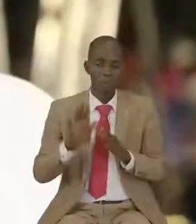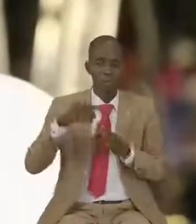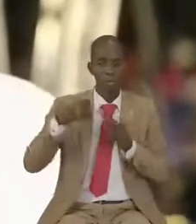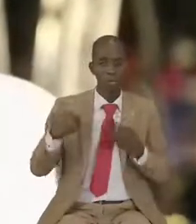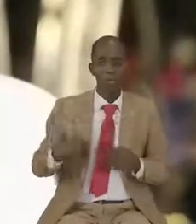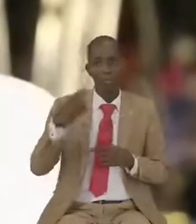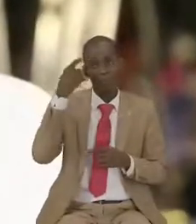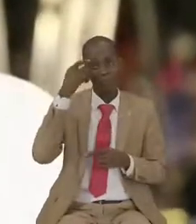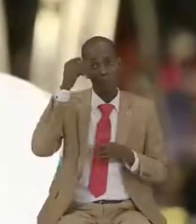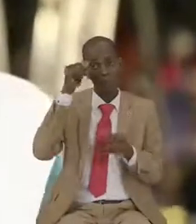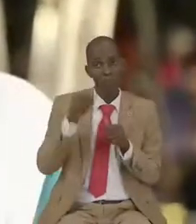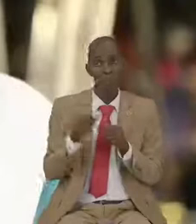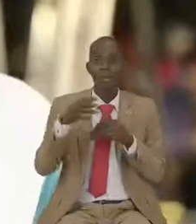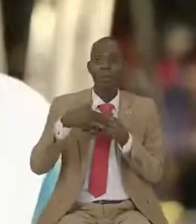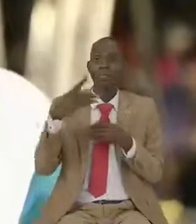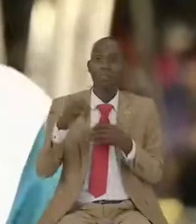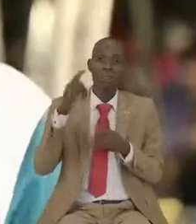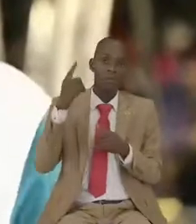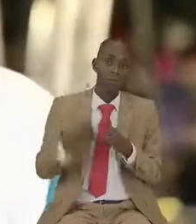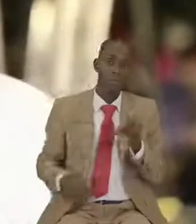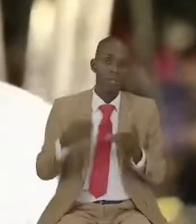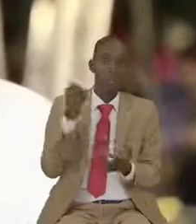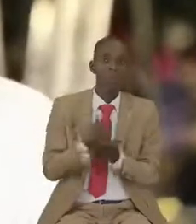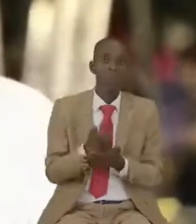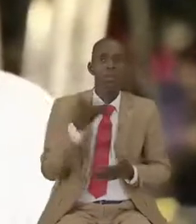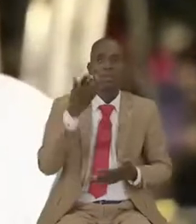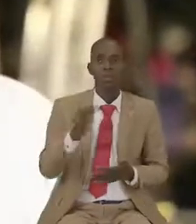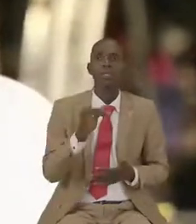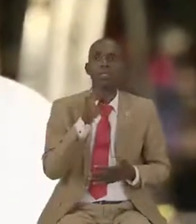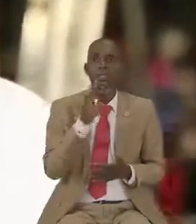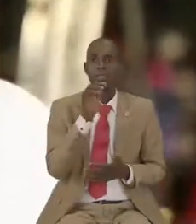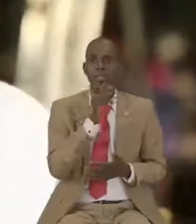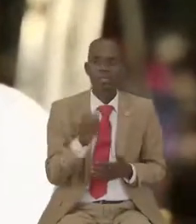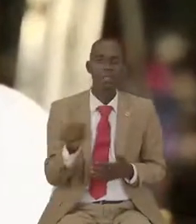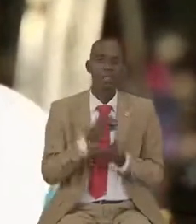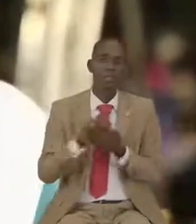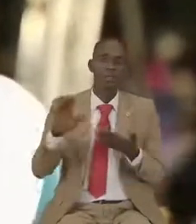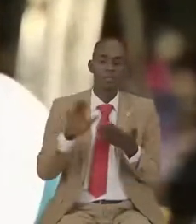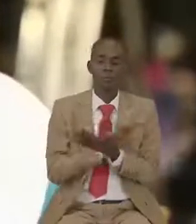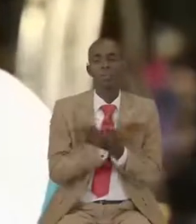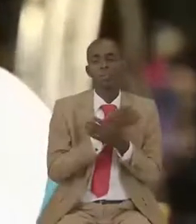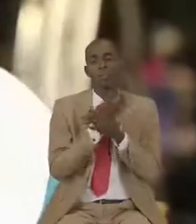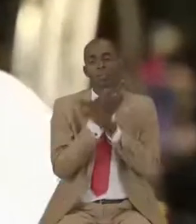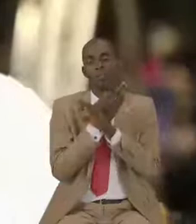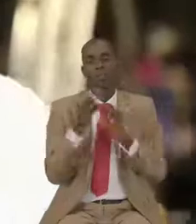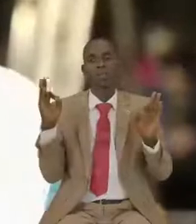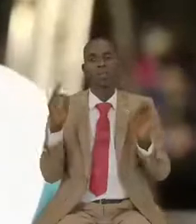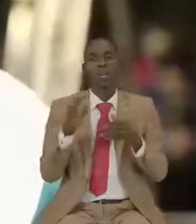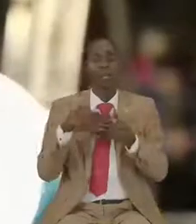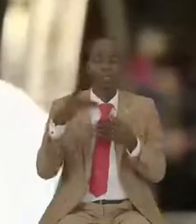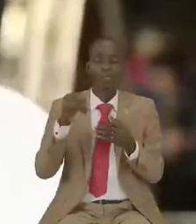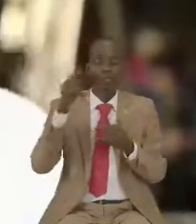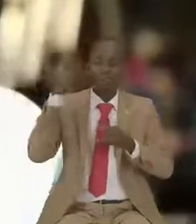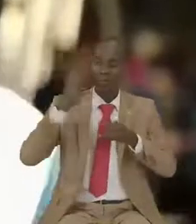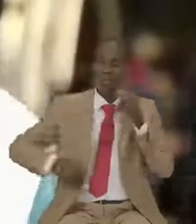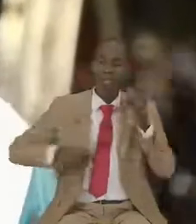Je veux jouir de cette grâce, cette vie de grâce. Je veux jouir du salut que j'ai reçu.